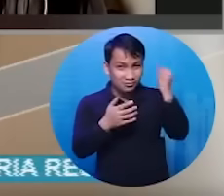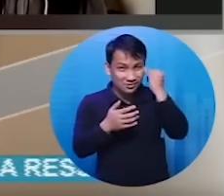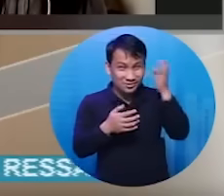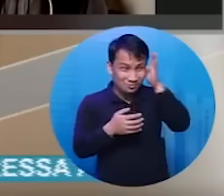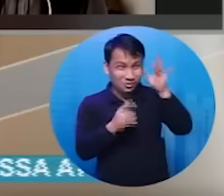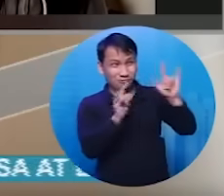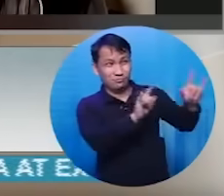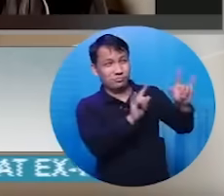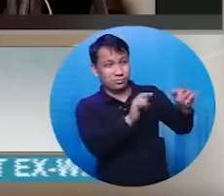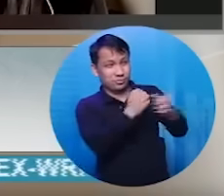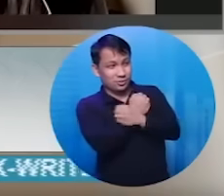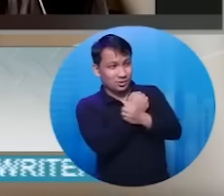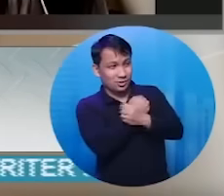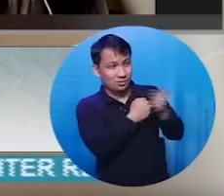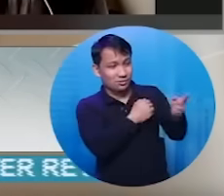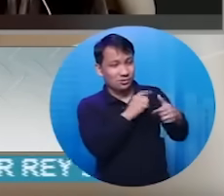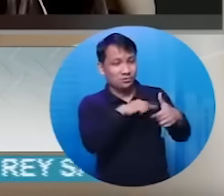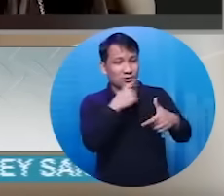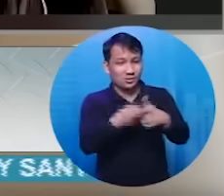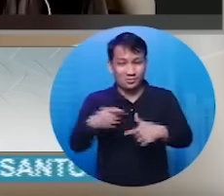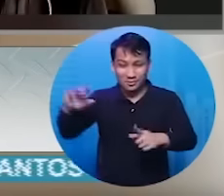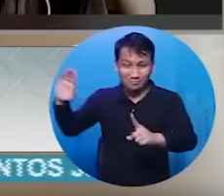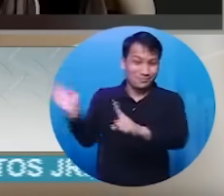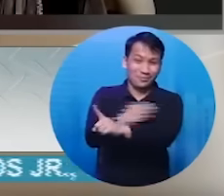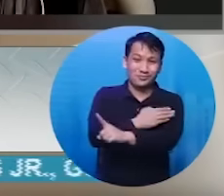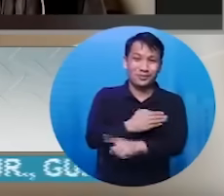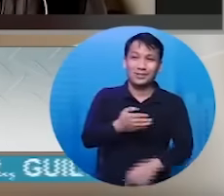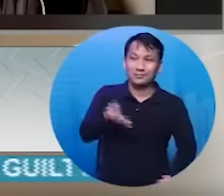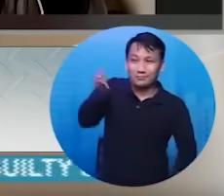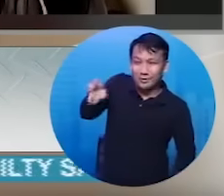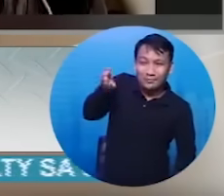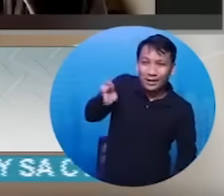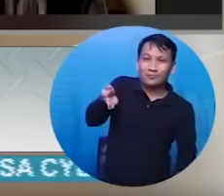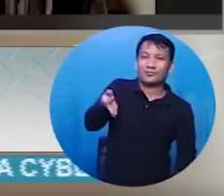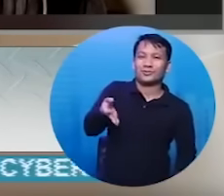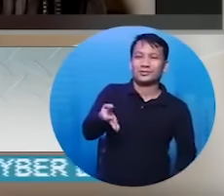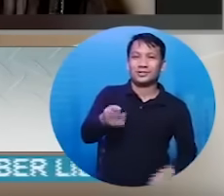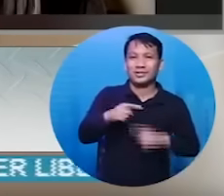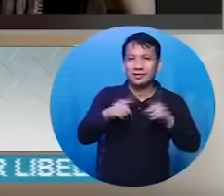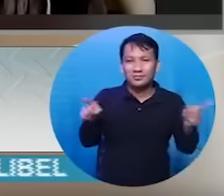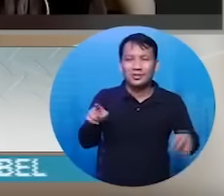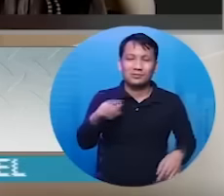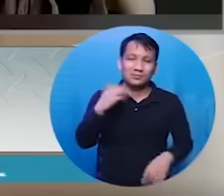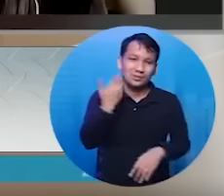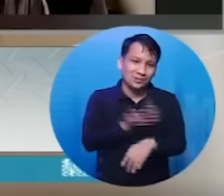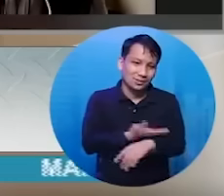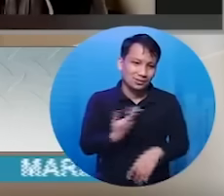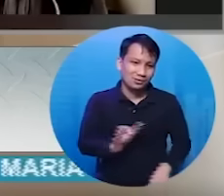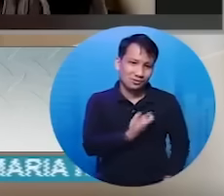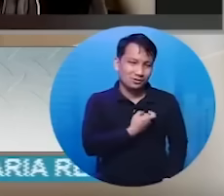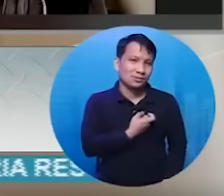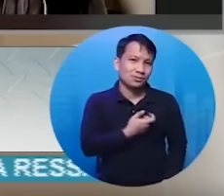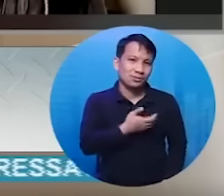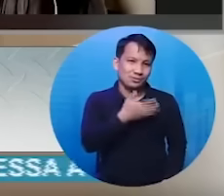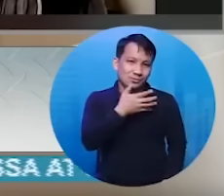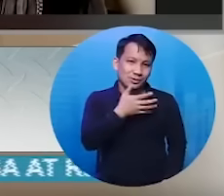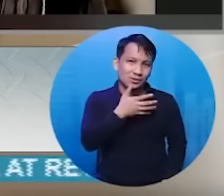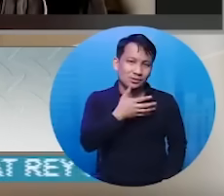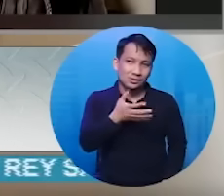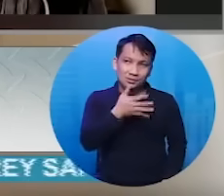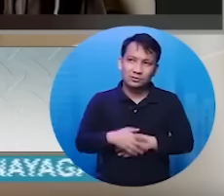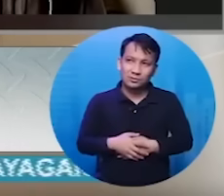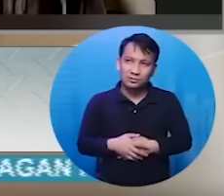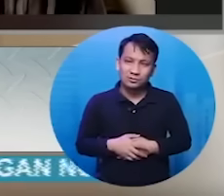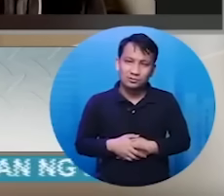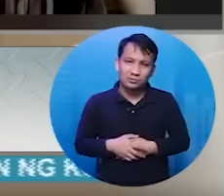dumating sa point na sinampal mo na siya, minumura-mura. Kaso bilang anak din, nasasaktan ako sa sinasabi mo kay